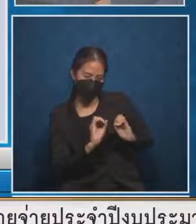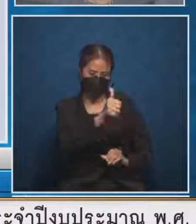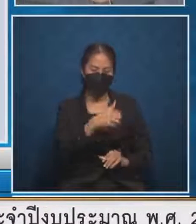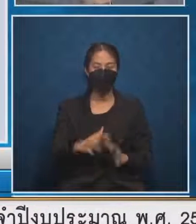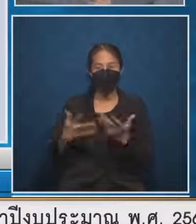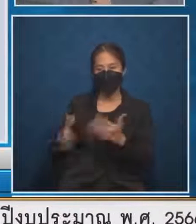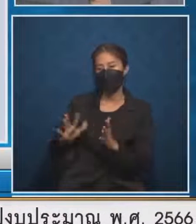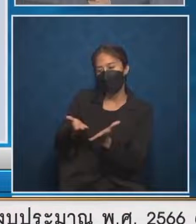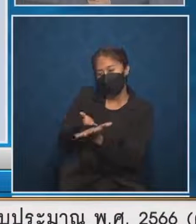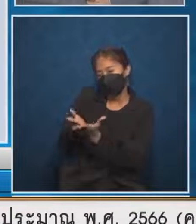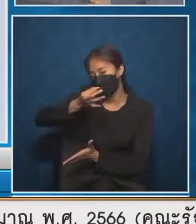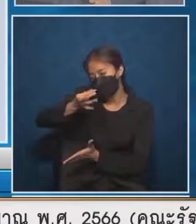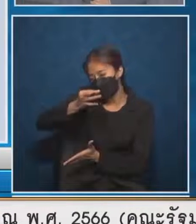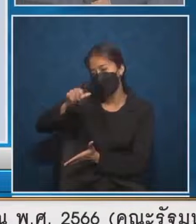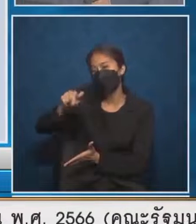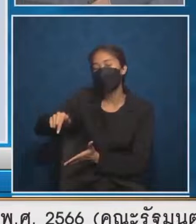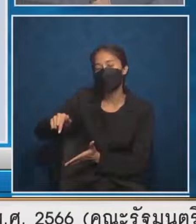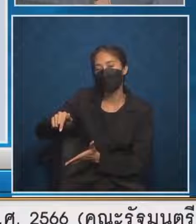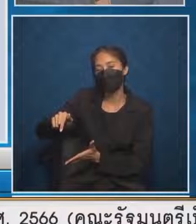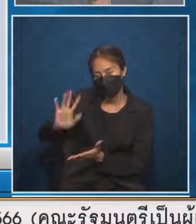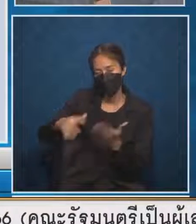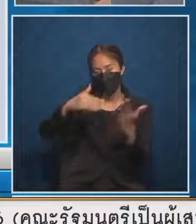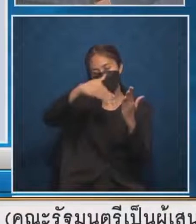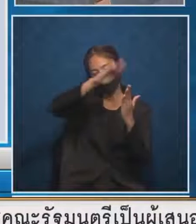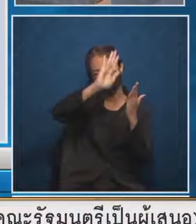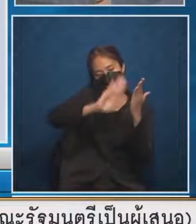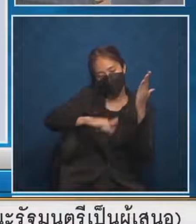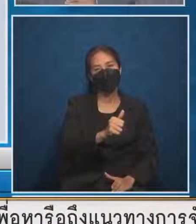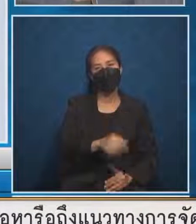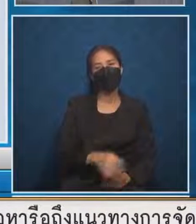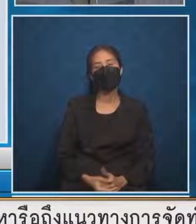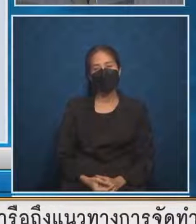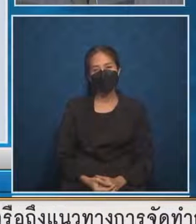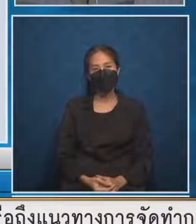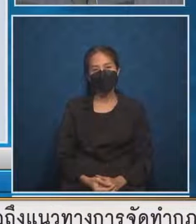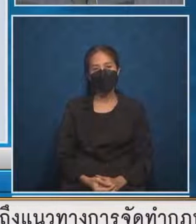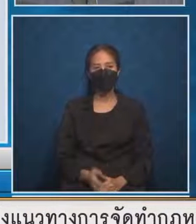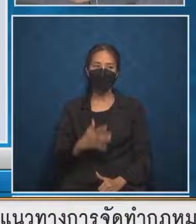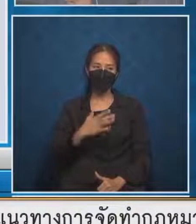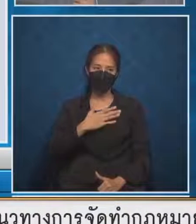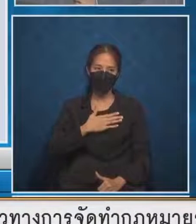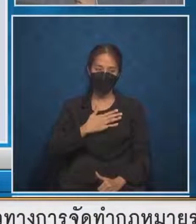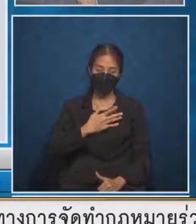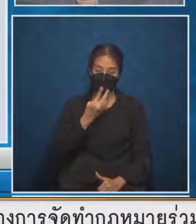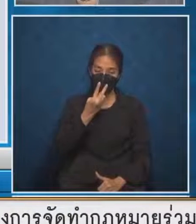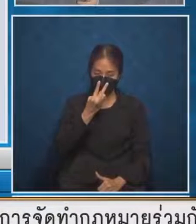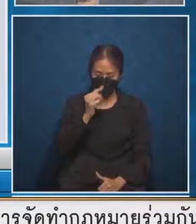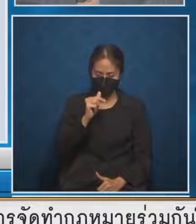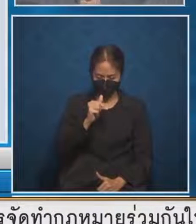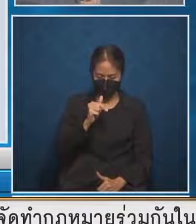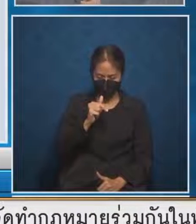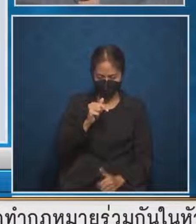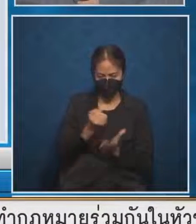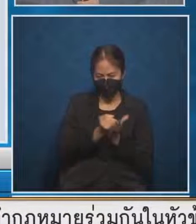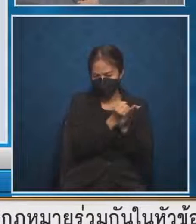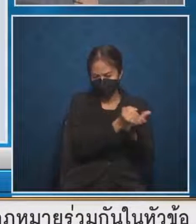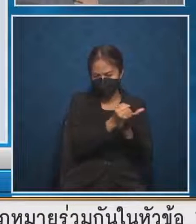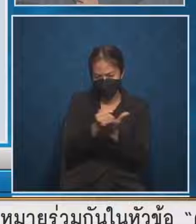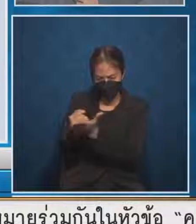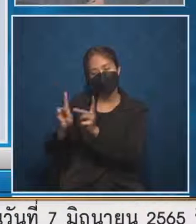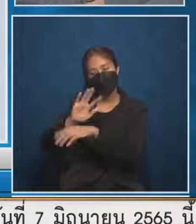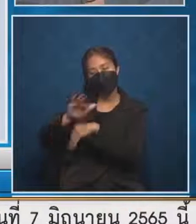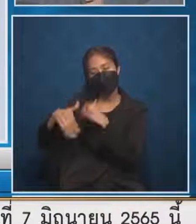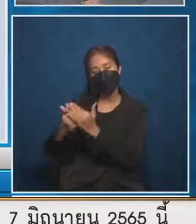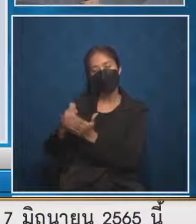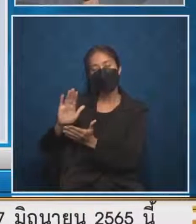าชีพได้นำไปสู่ท้องที่ส่วนภูมิภาคหลายๆจังหวัดผมดูสถิติช่วยได้ล้านกว่าคนแค่ท่านทำได้ปีกว่า